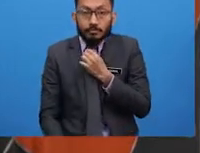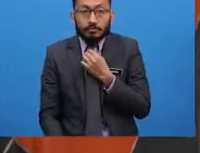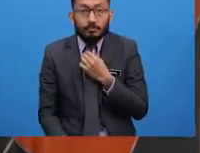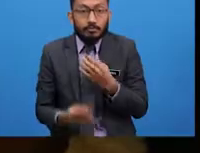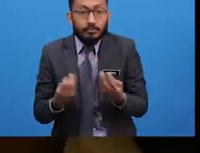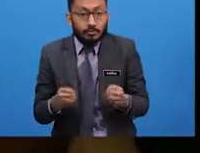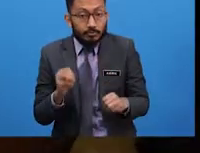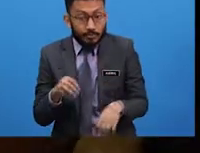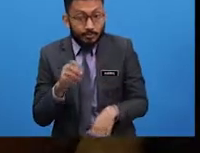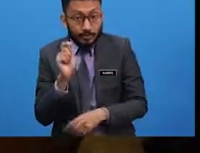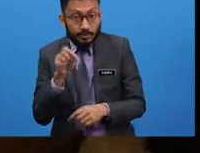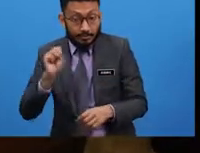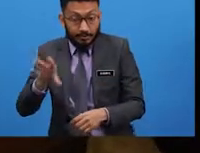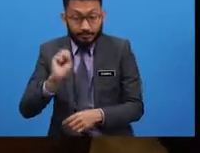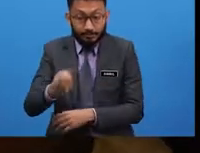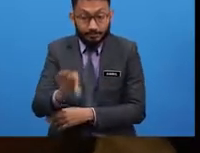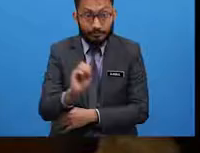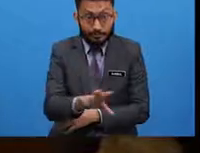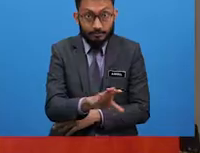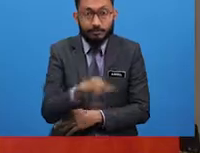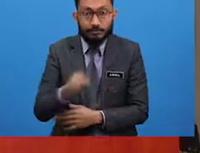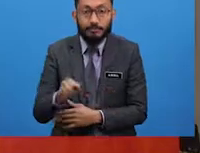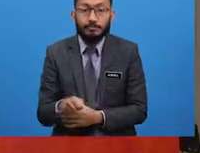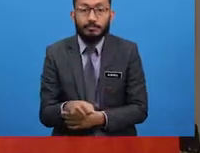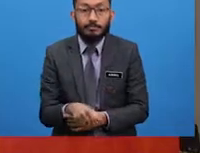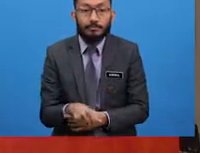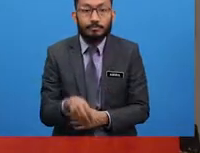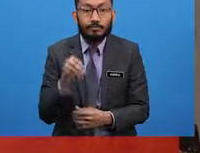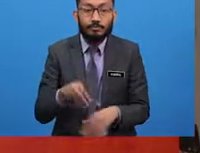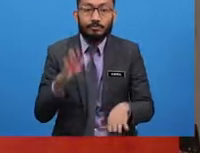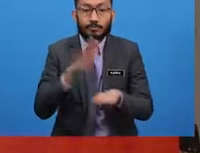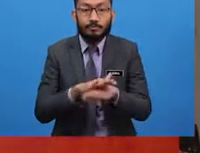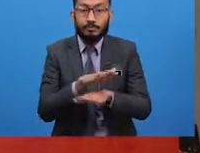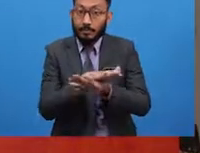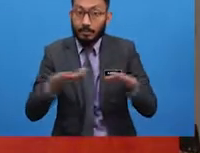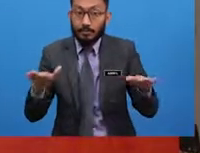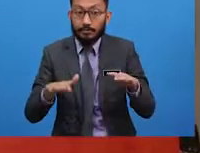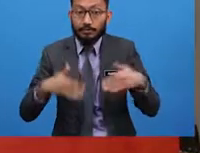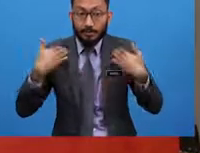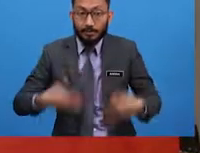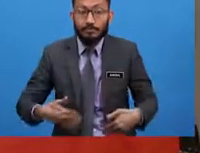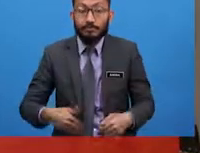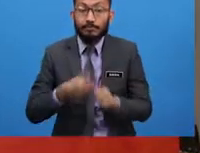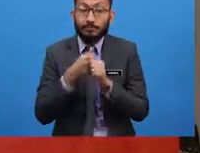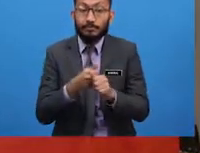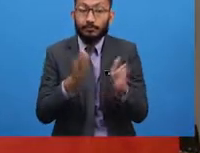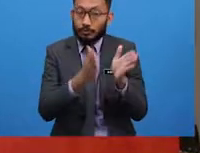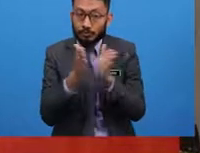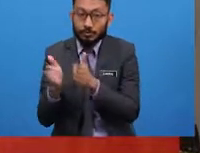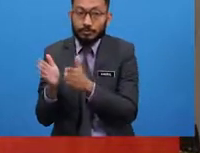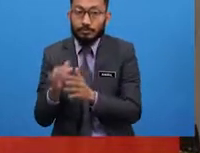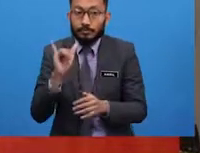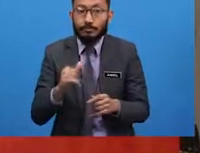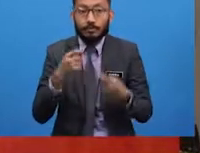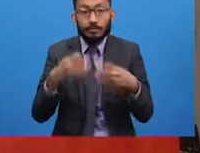Setelah merenjiskan blok batik terap tersebut, terapkan blok ke atas permukaan kain mengikut susun atur corak yang telah